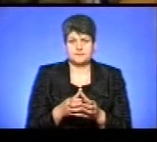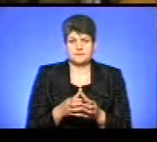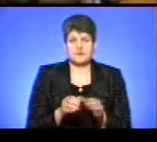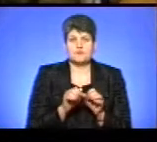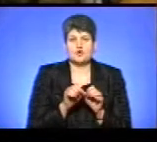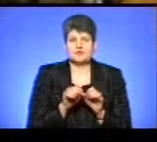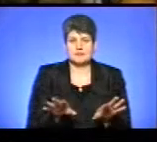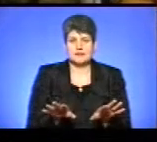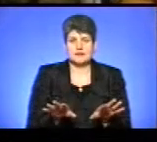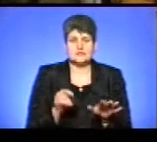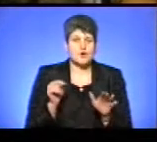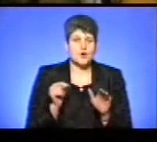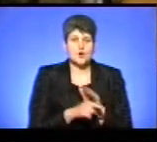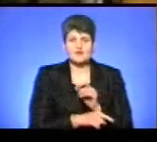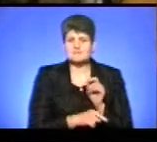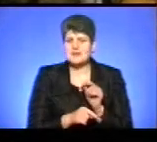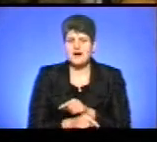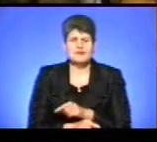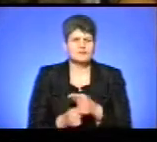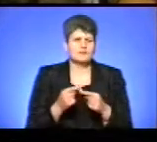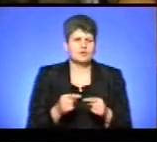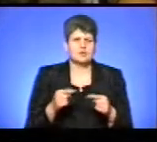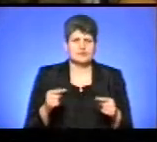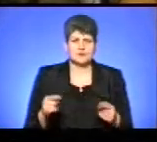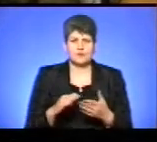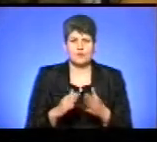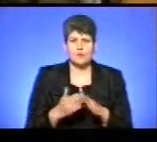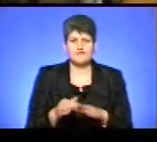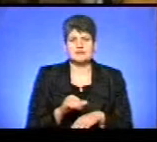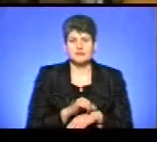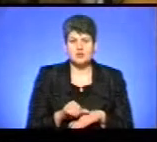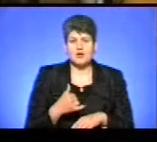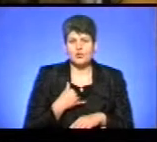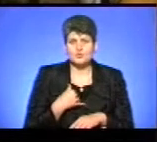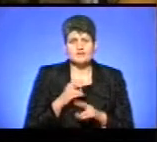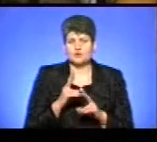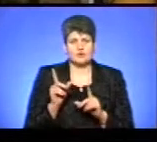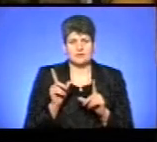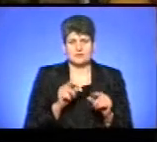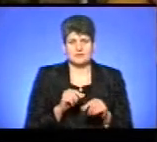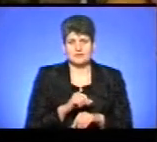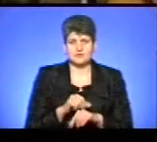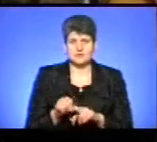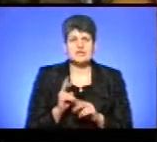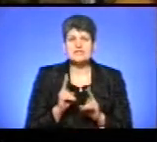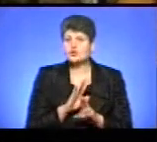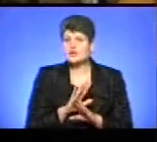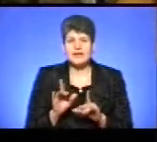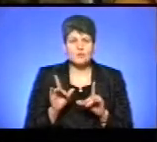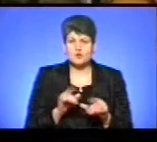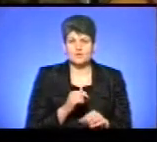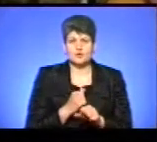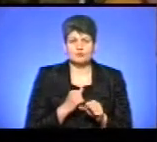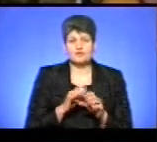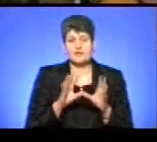розпадається, розбігаються по якихось тих чи інших умовах, чи за кордон. А в нас, правда, і ніхто не виїхав за кордон, і ніхто не поїхав на роботу, і